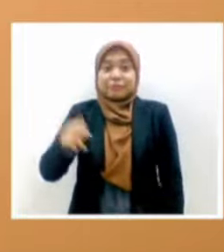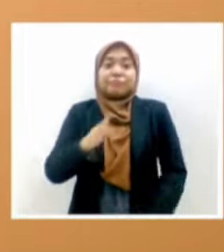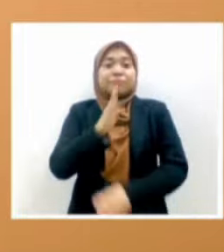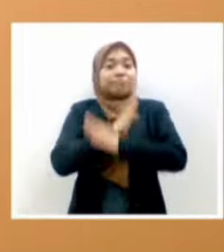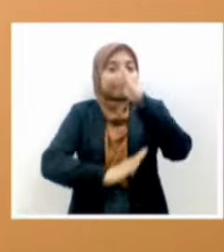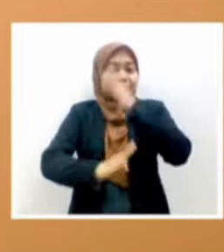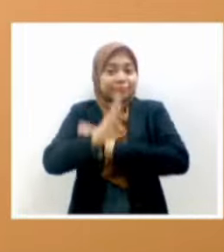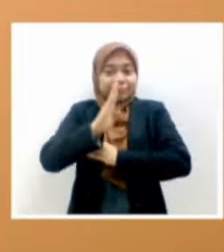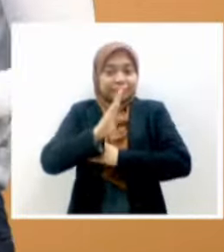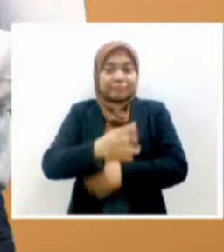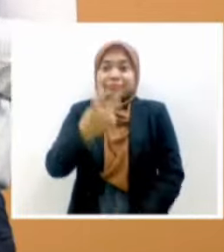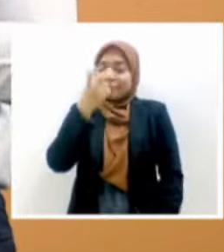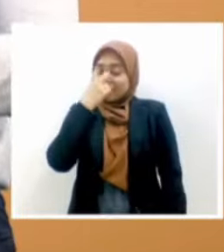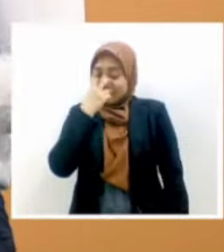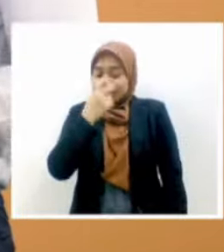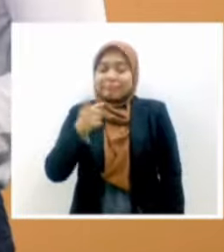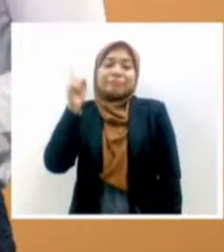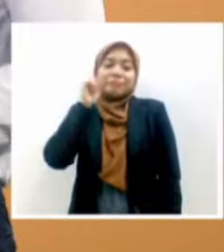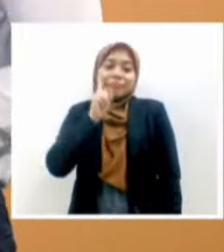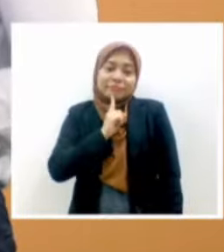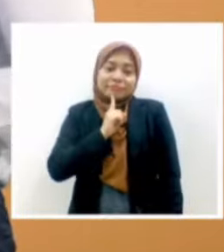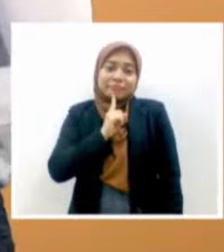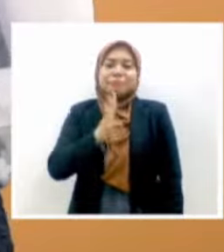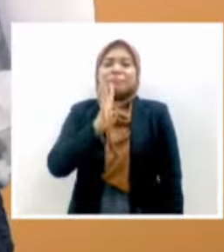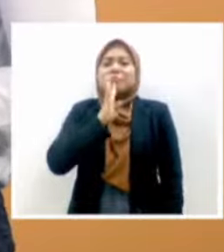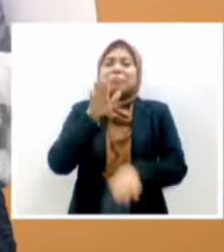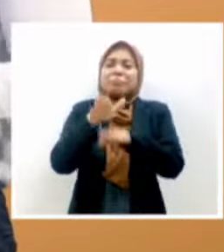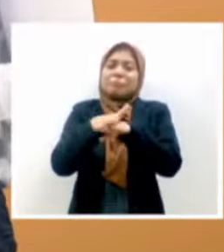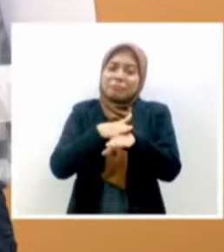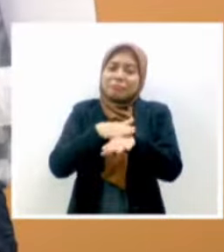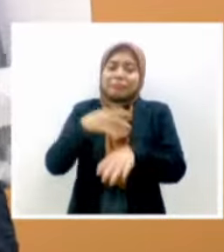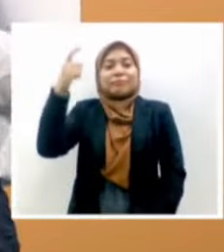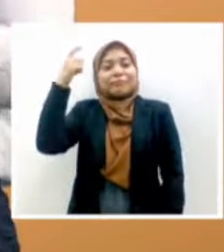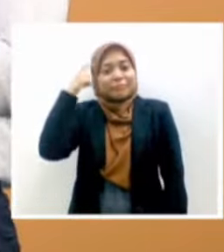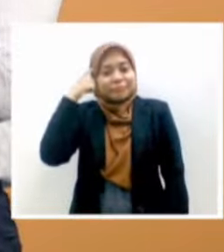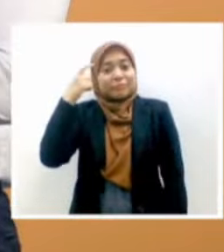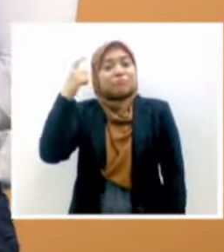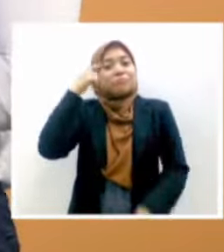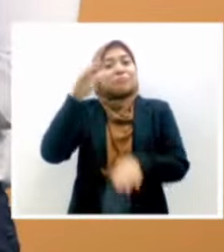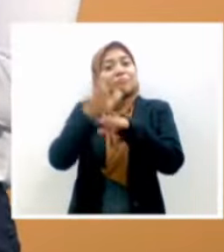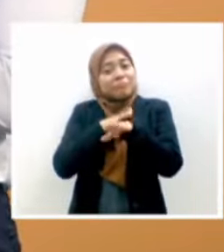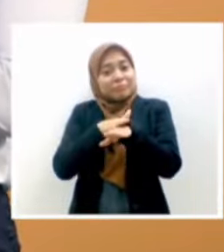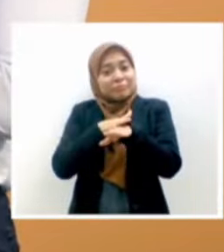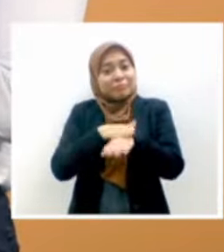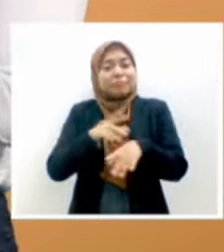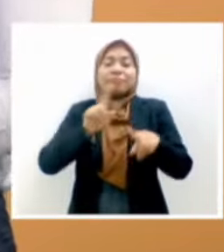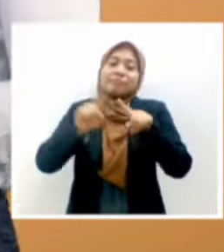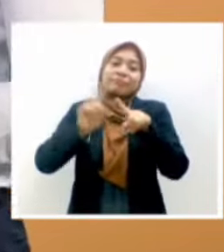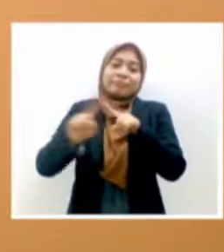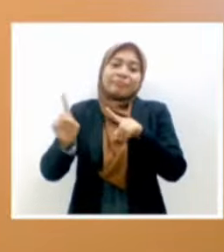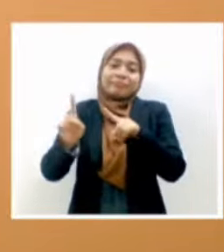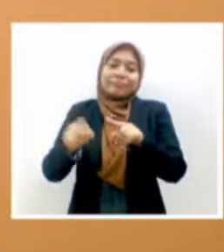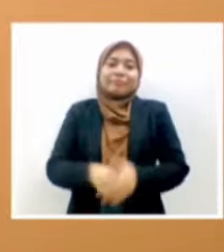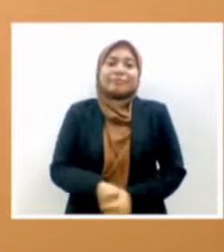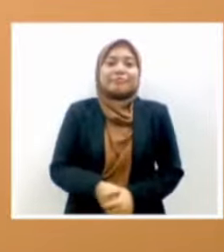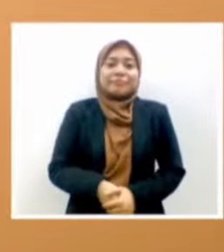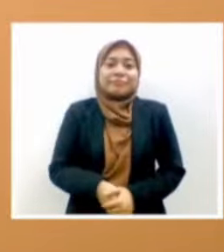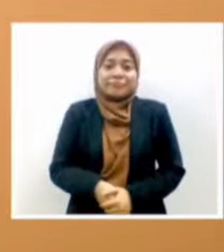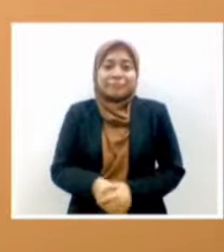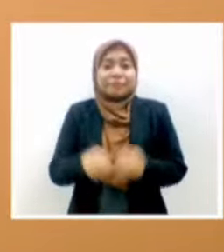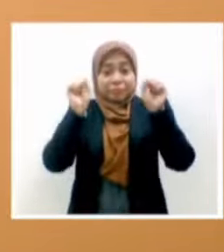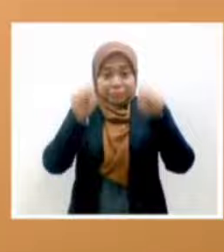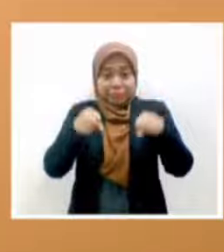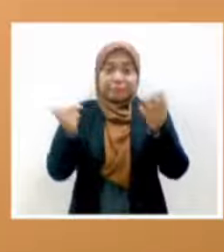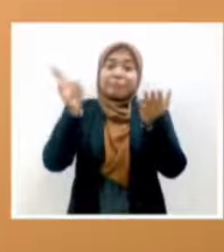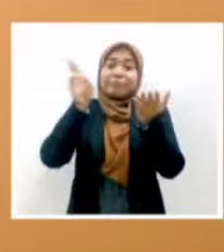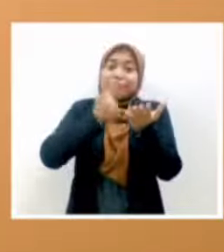vesikel penglihatan pendengaran bertuturan mental pembelajaran dan tool permohonan